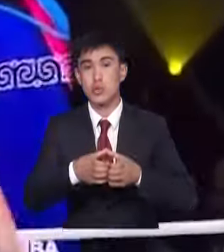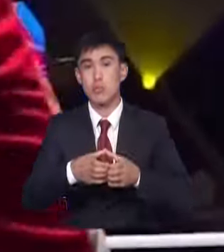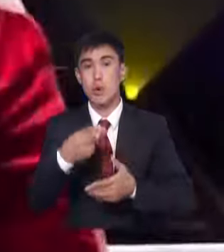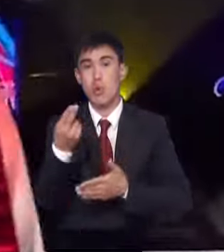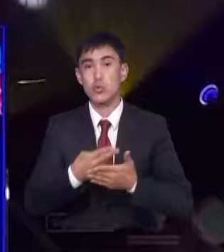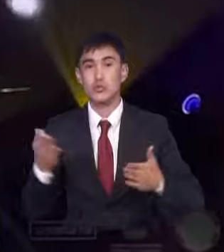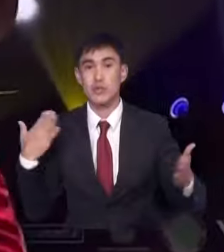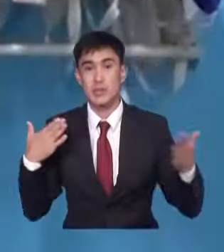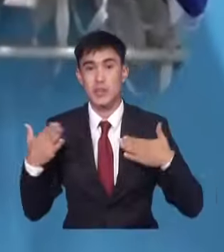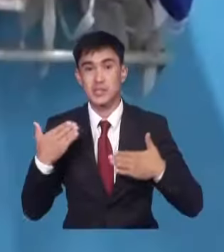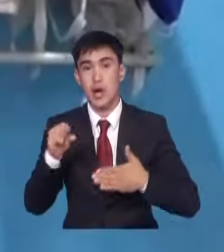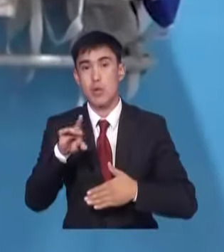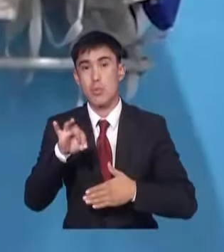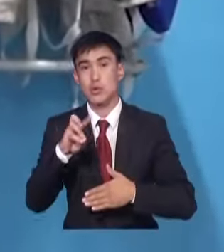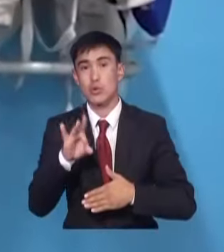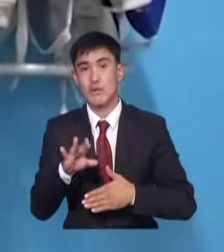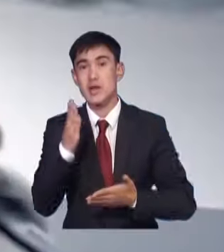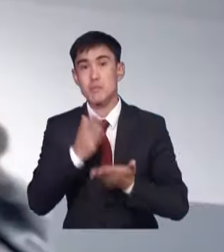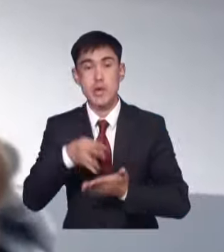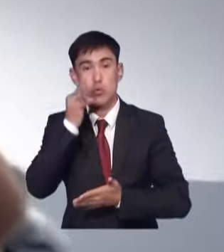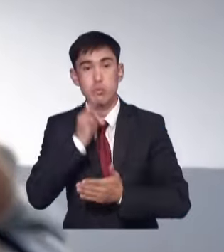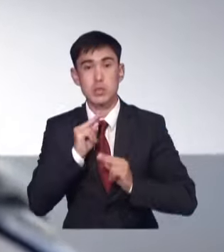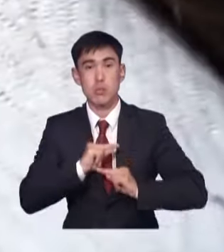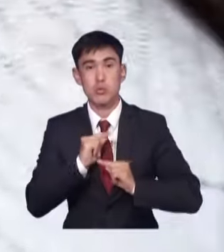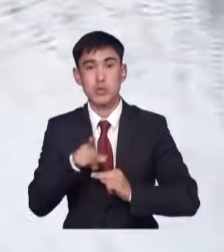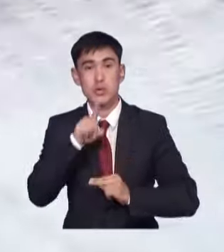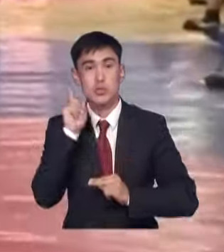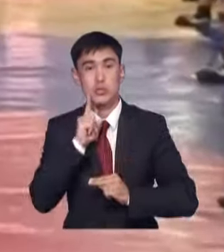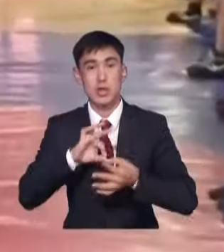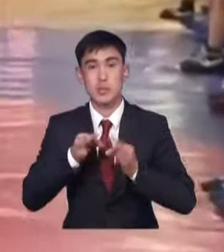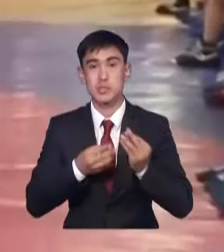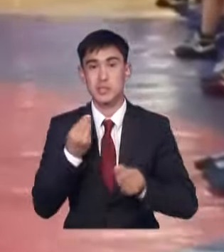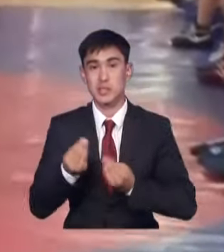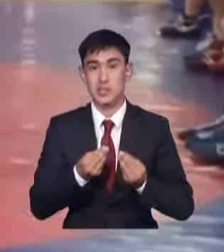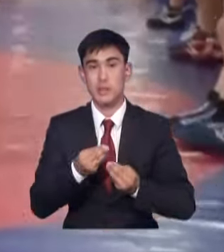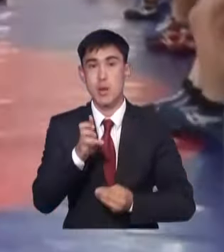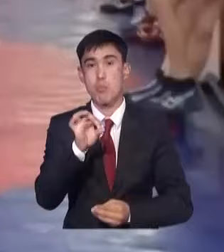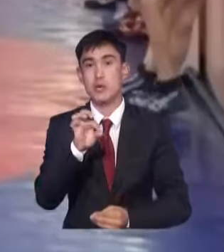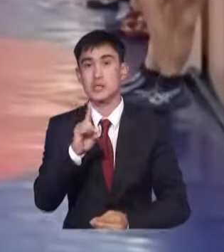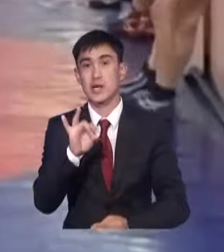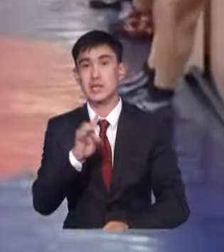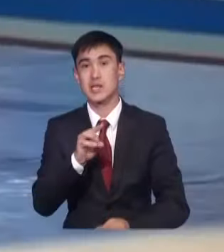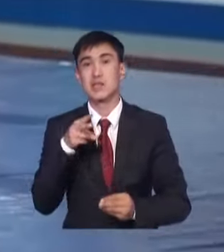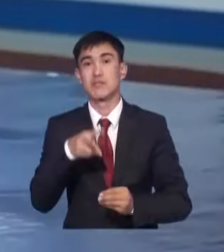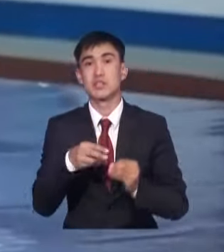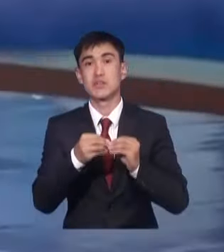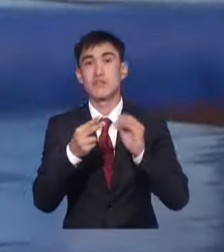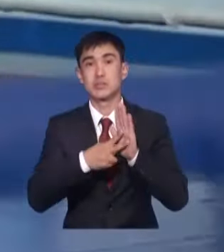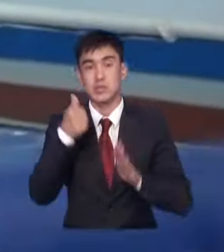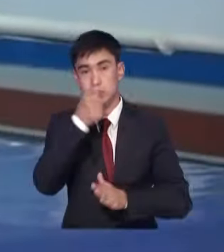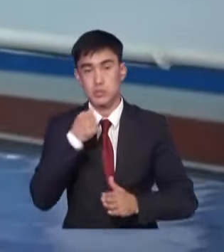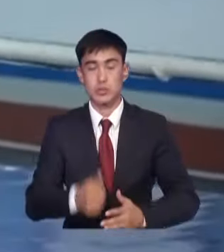художественной гимнастике Алуа бектурова имеет опыт работы на юношеских Олимпийских играх унос Айресе в